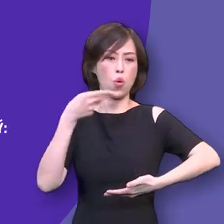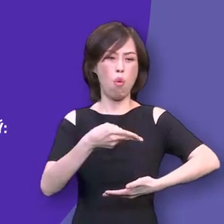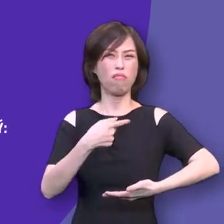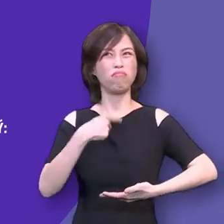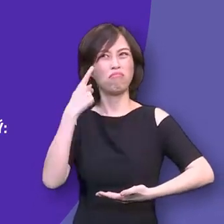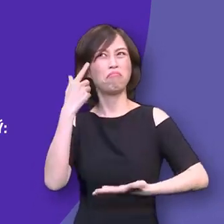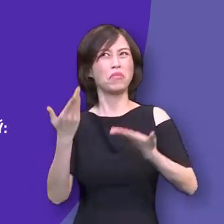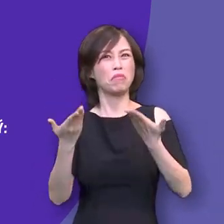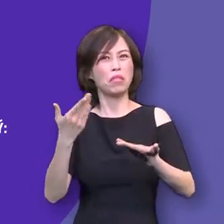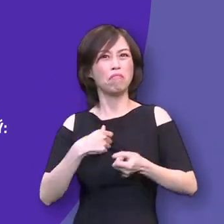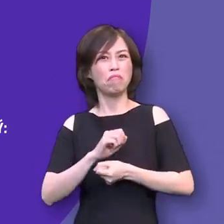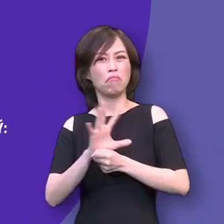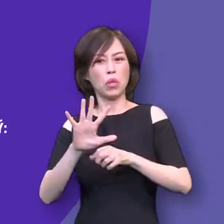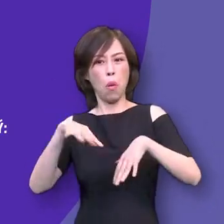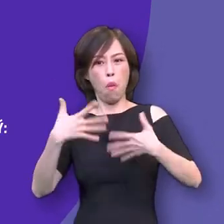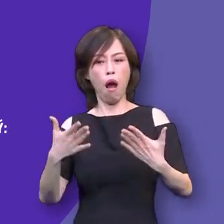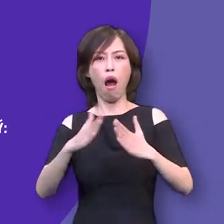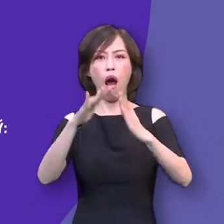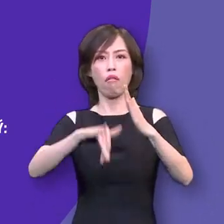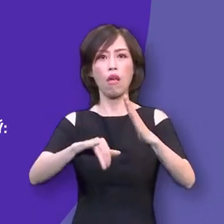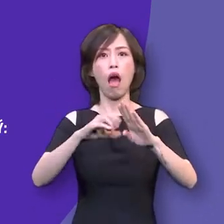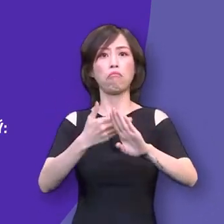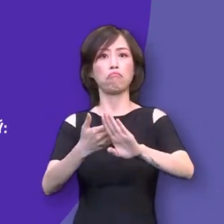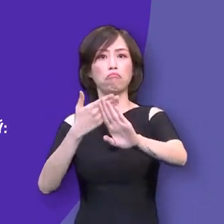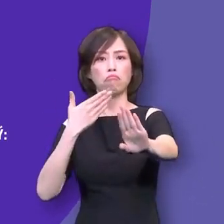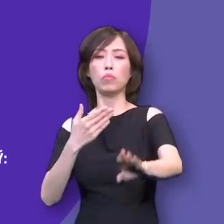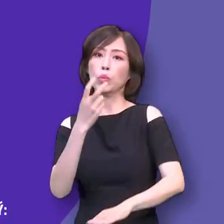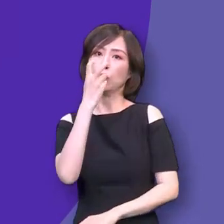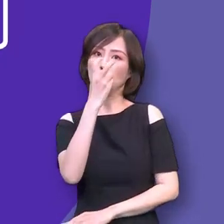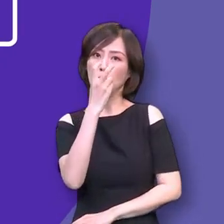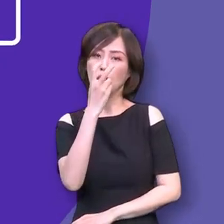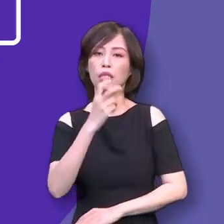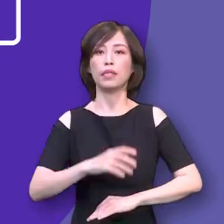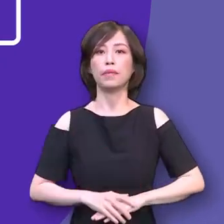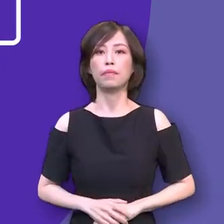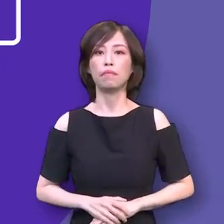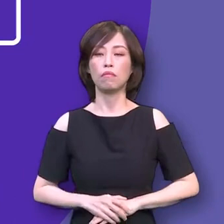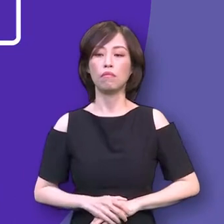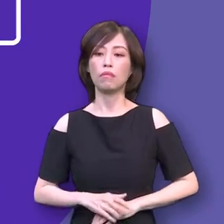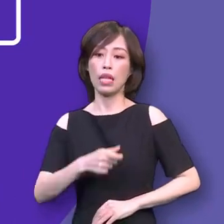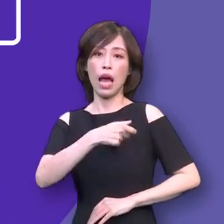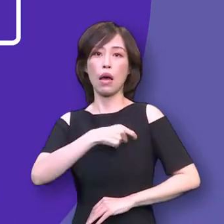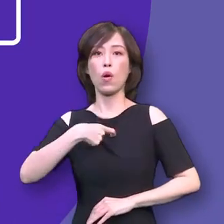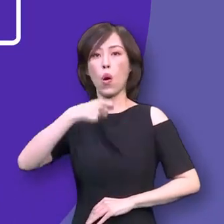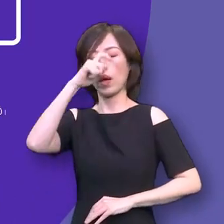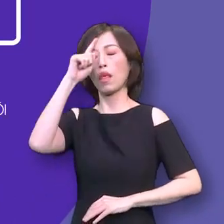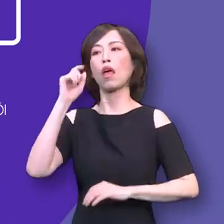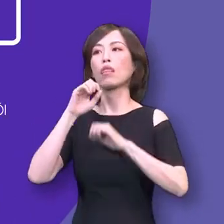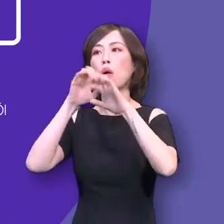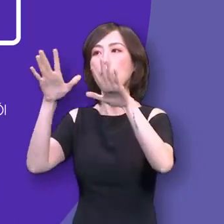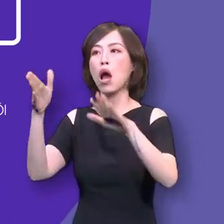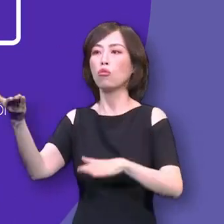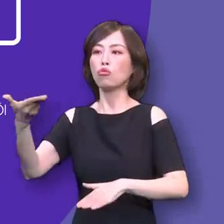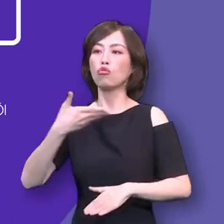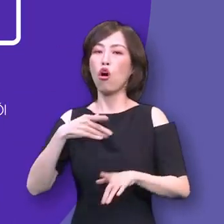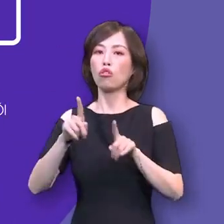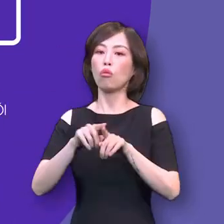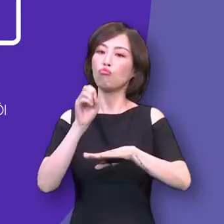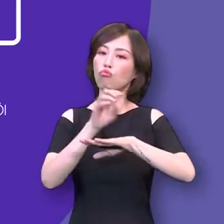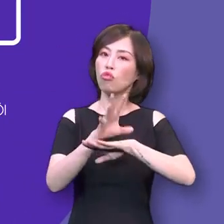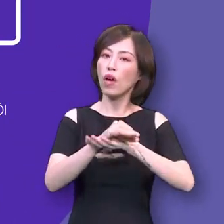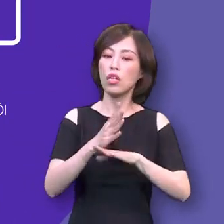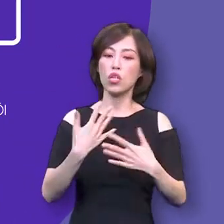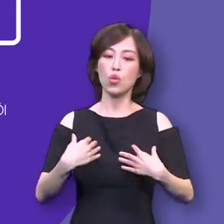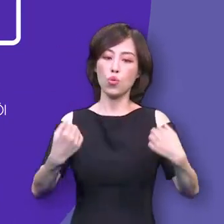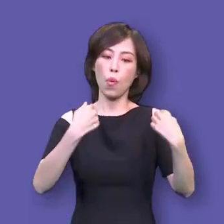mắc COVID-19 hoặc đang thực hiện cách ly tại nhà cần lưu ý. Thông báo ngay cho cán bộ y tế để được tư vấn, theo dõi sức khỏe của